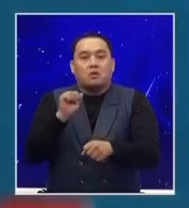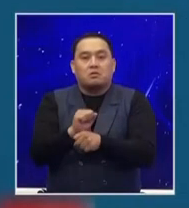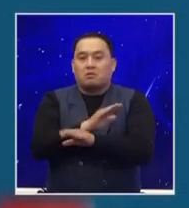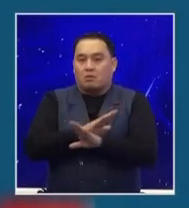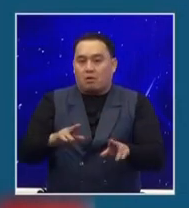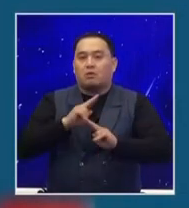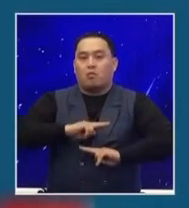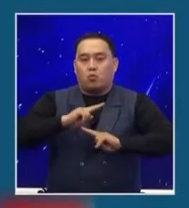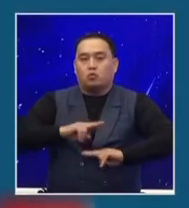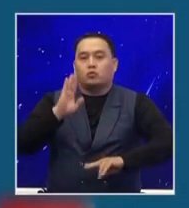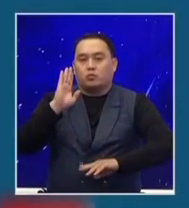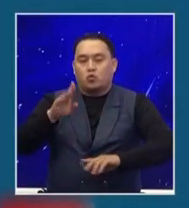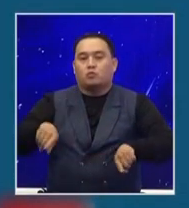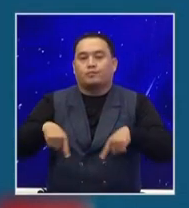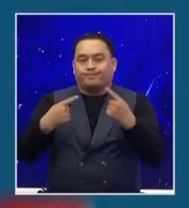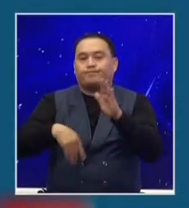этим работаем и